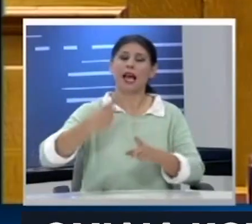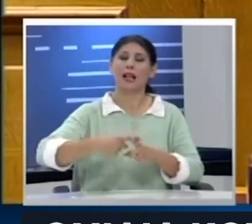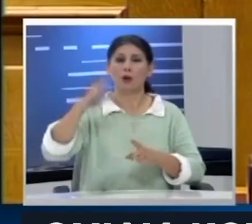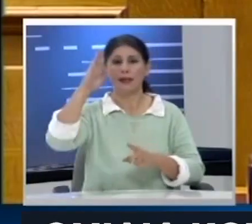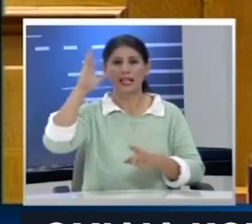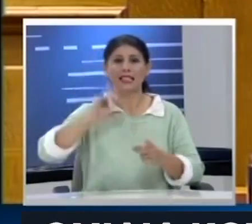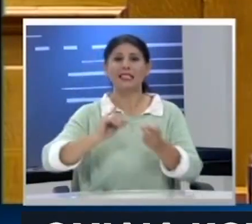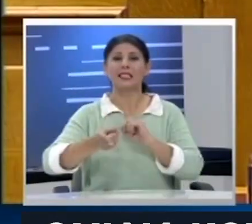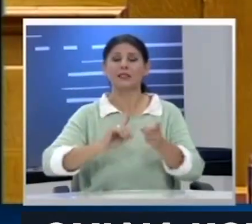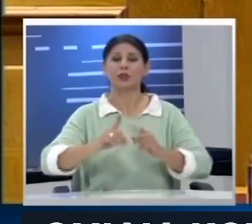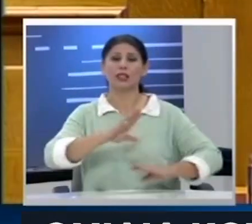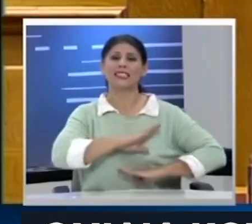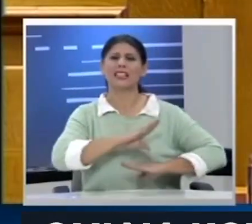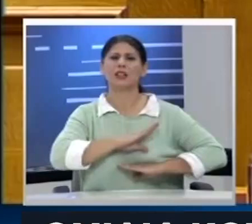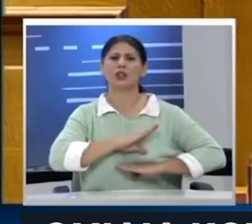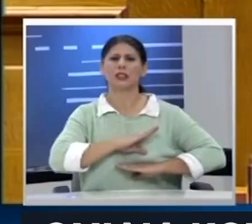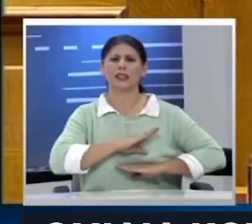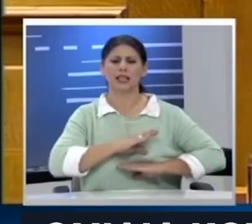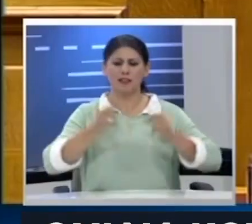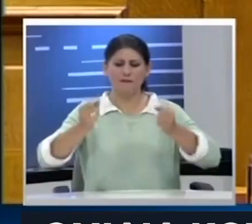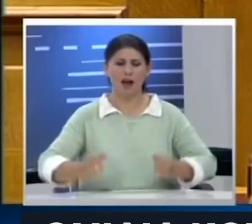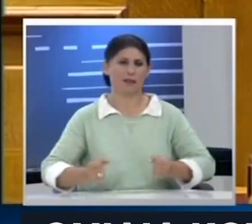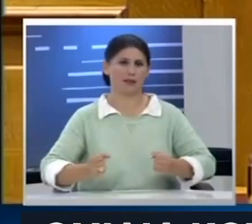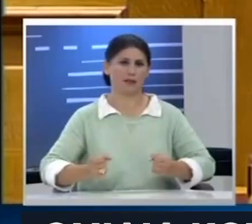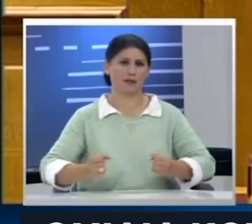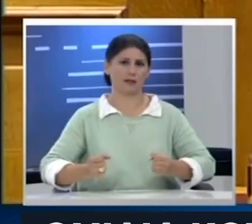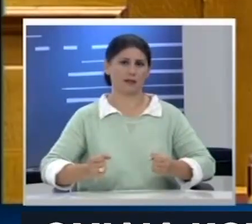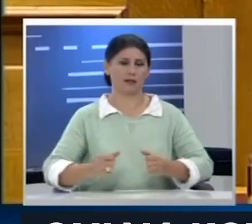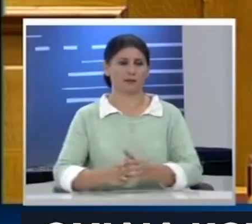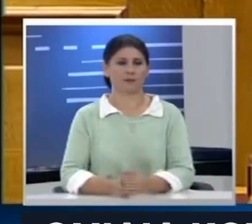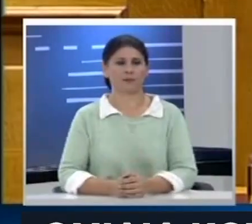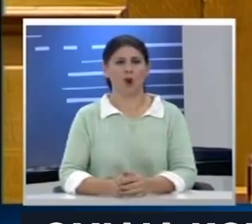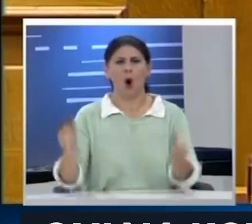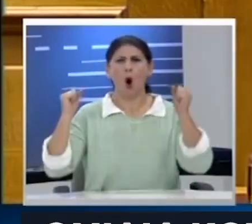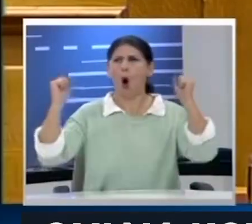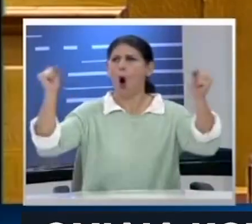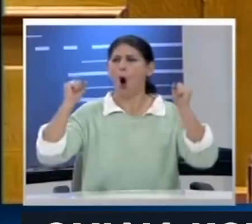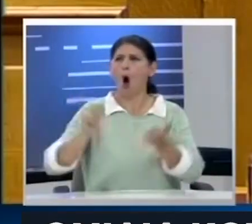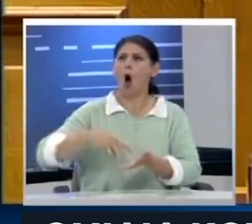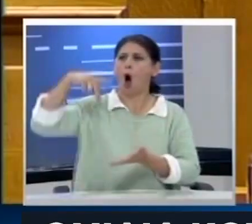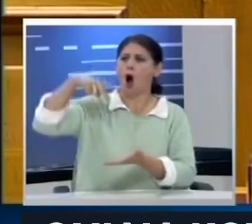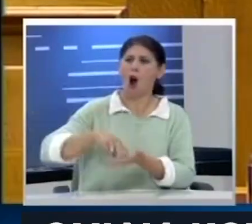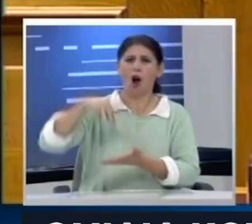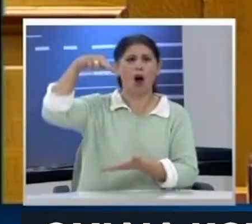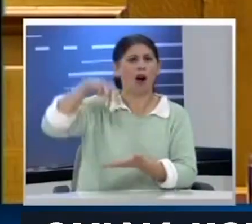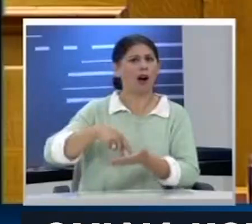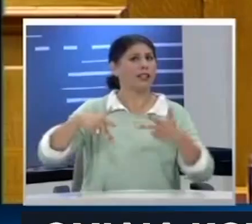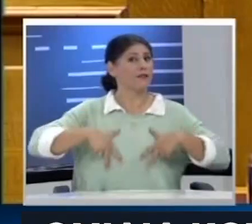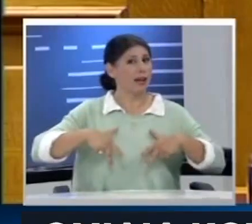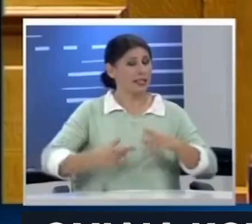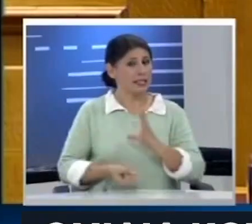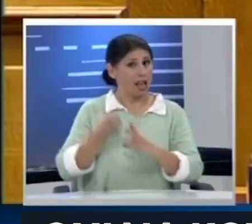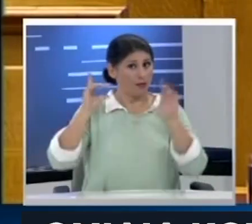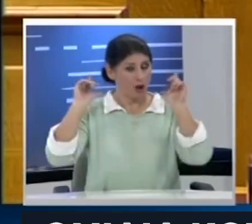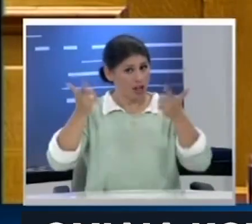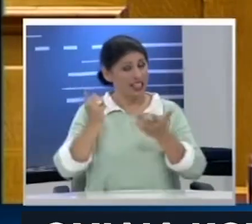Ελληνοαμερικάνικης Συμφωνίας για τις στρατιωτικές βάσεις. Οι πανηγυρισμοί τόσο της κυβέρνησης της Νέας Δημοκρατίας